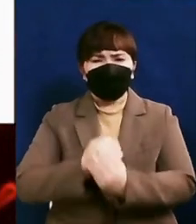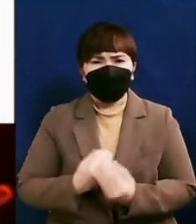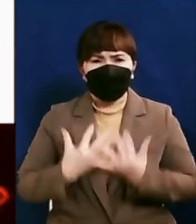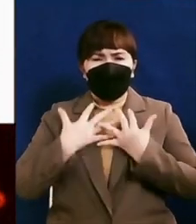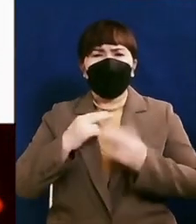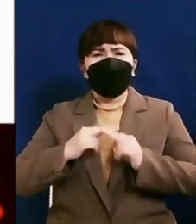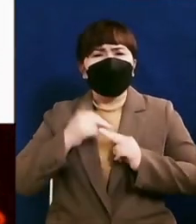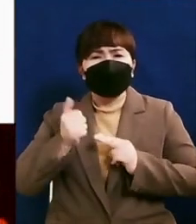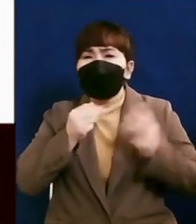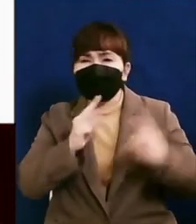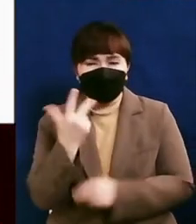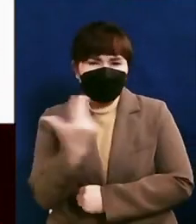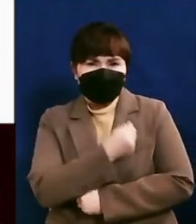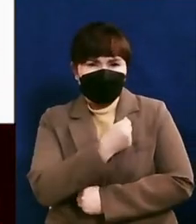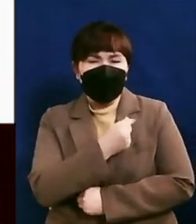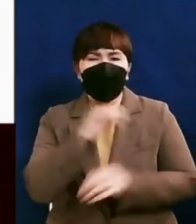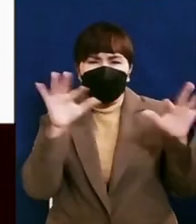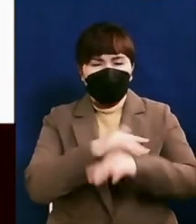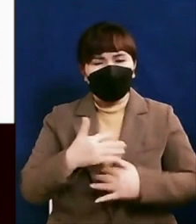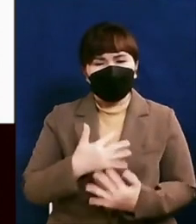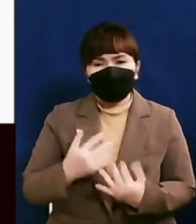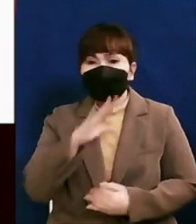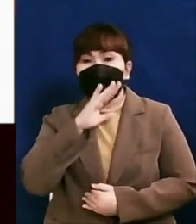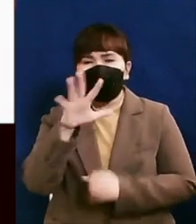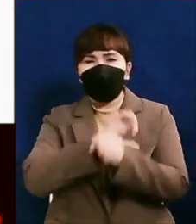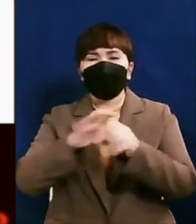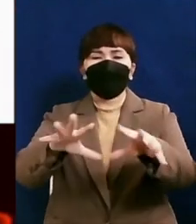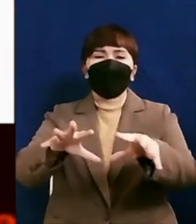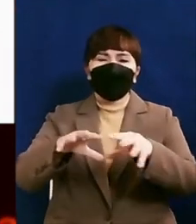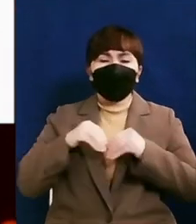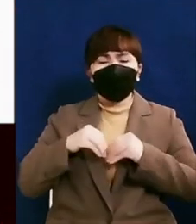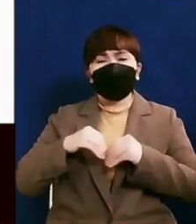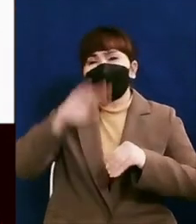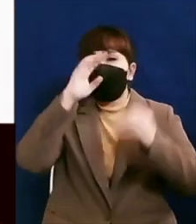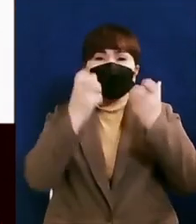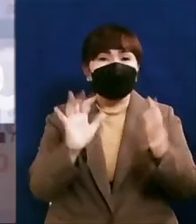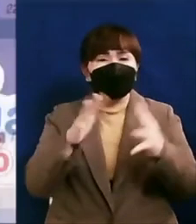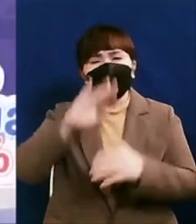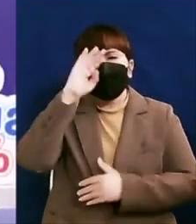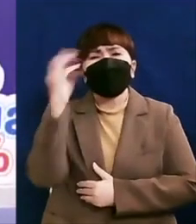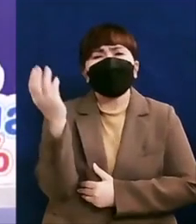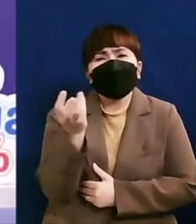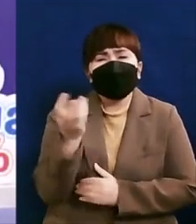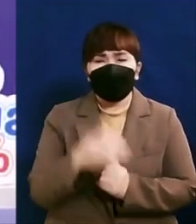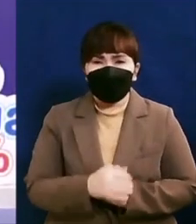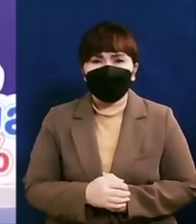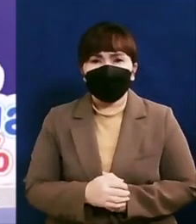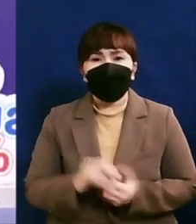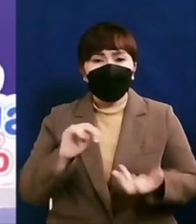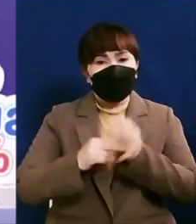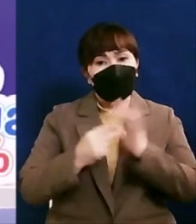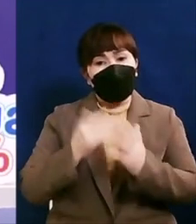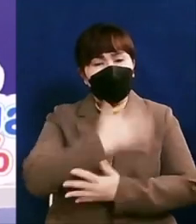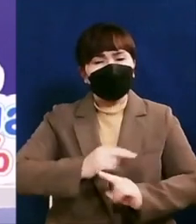หมือนกับมีโรงงานผลิตยาอยู่เต็มที่ครับพอมีเชื้อเข้าไปเนี่ยถ้าเกิดท่านไม่มีอาการหรือมีอาการเล็กน้อยเนี่ยหมายความว่าร่างก